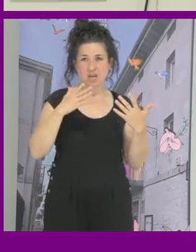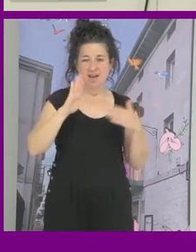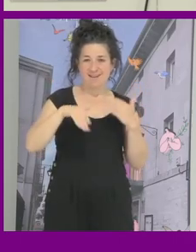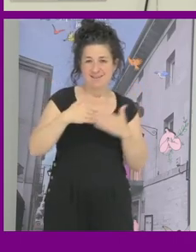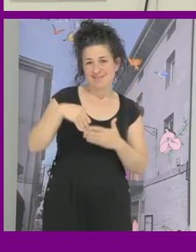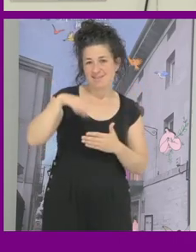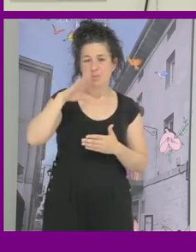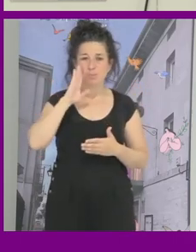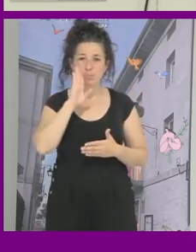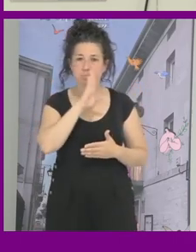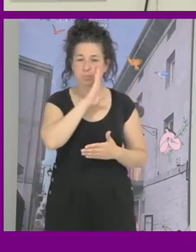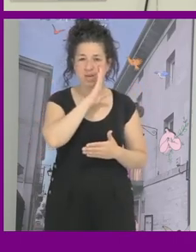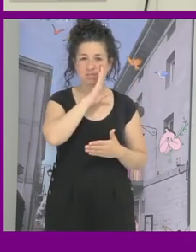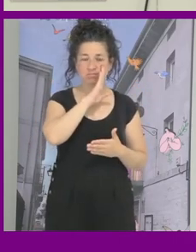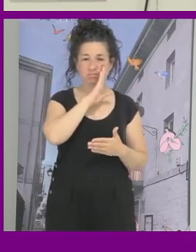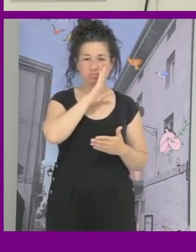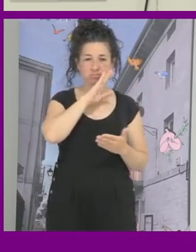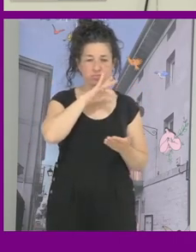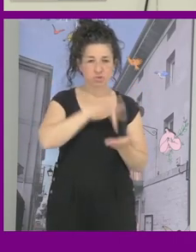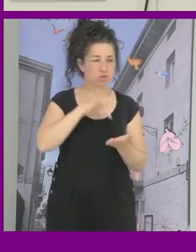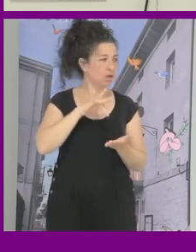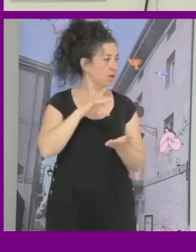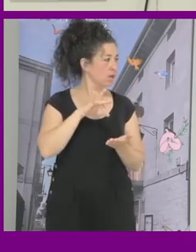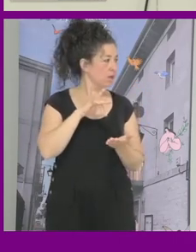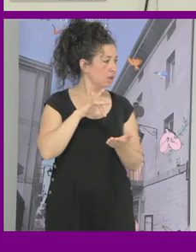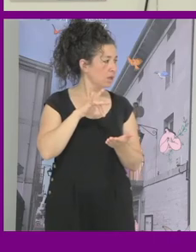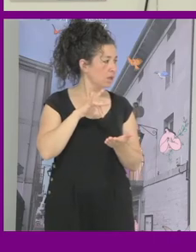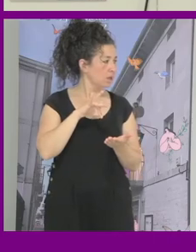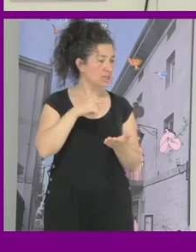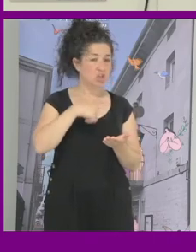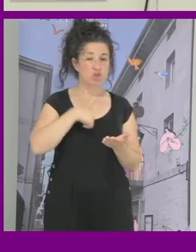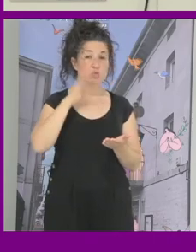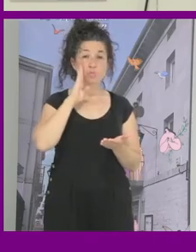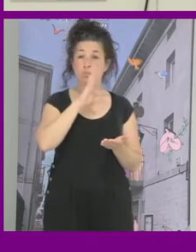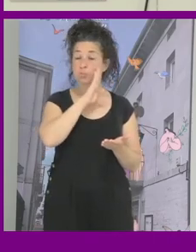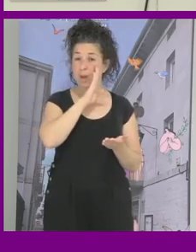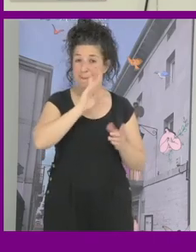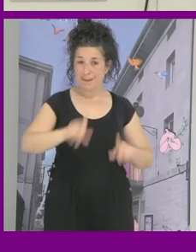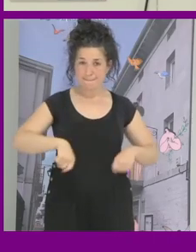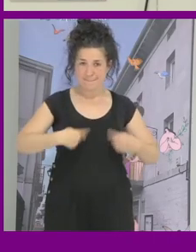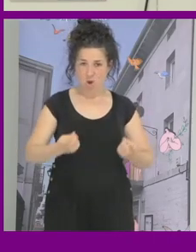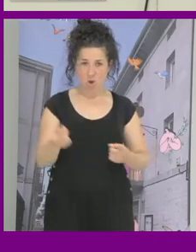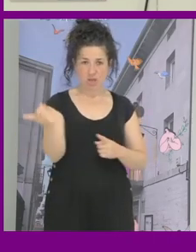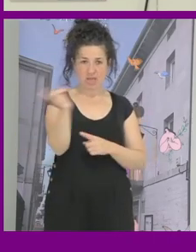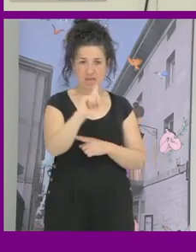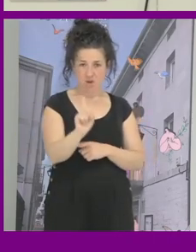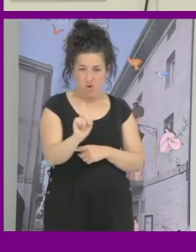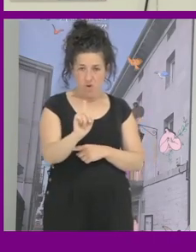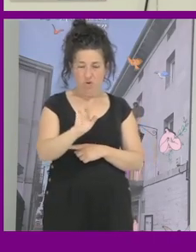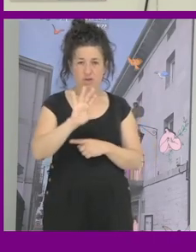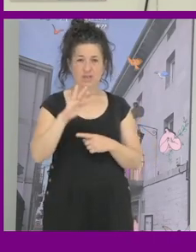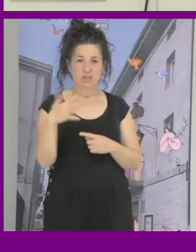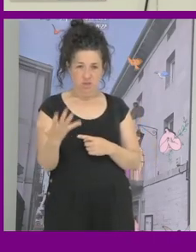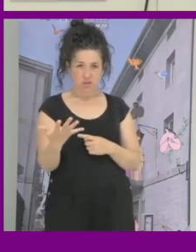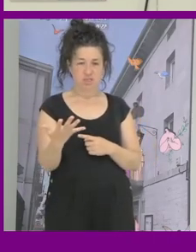nintzenean, ni gainera ez naiz ama biologikoa nire alabarena, orduan horre usteot